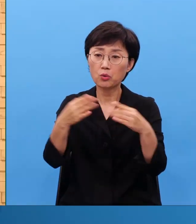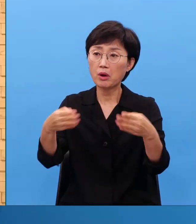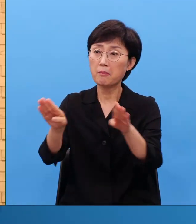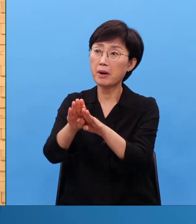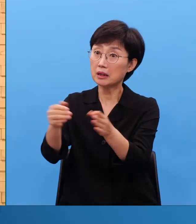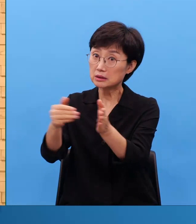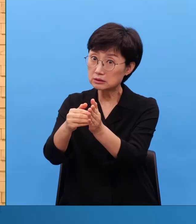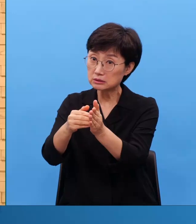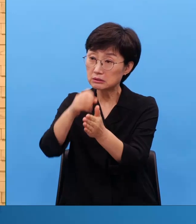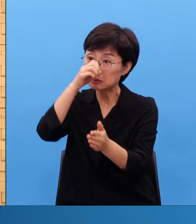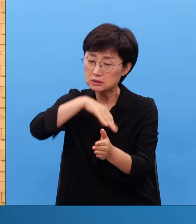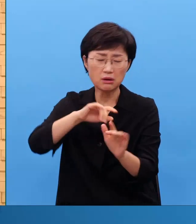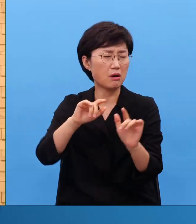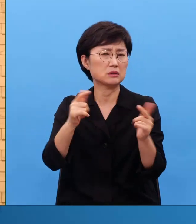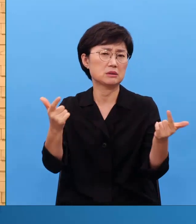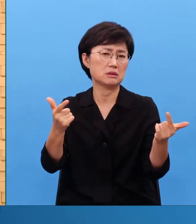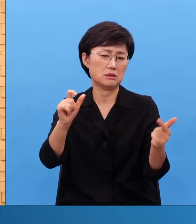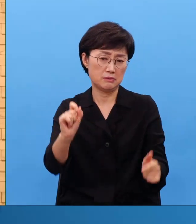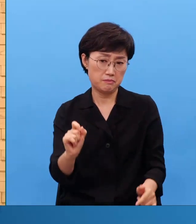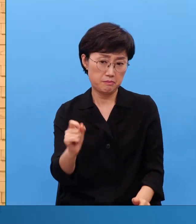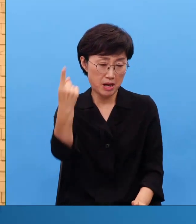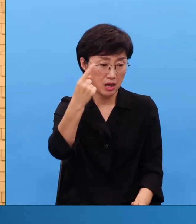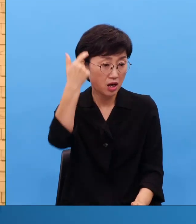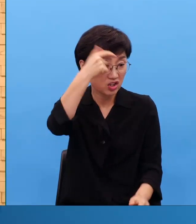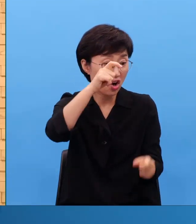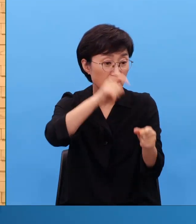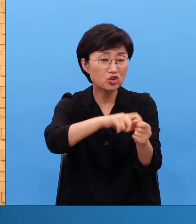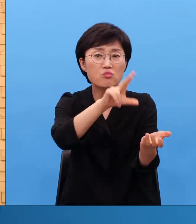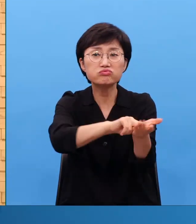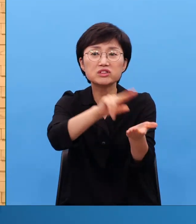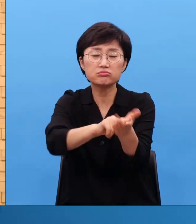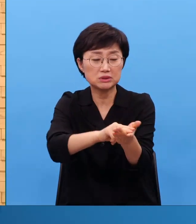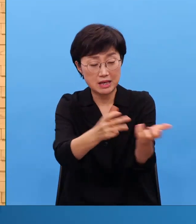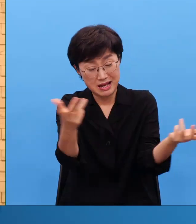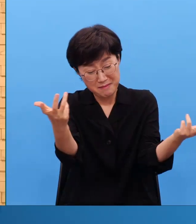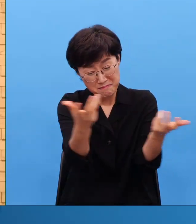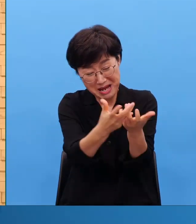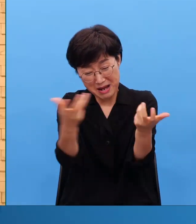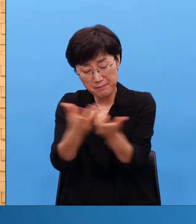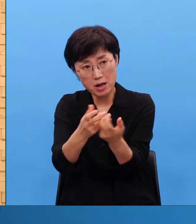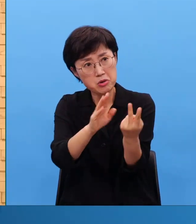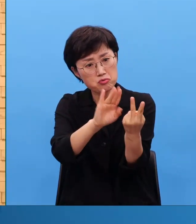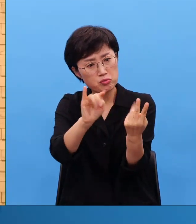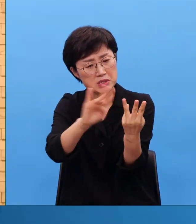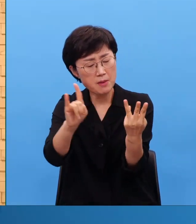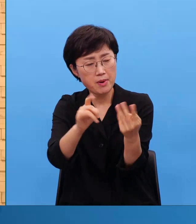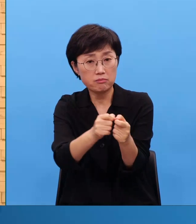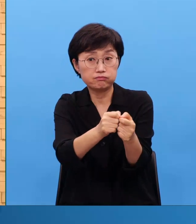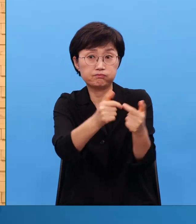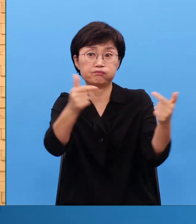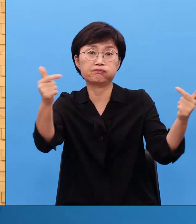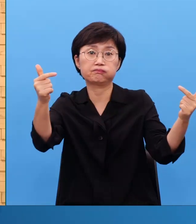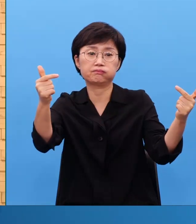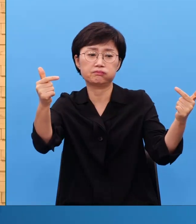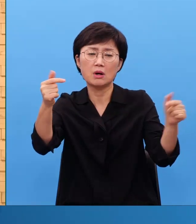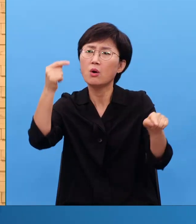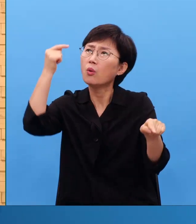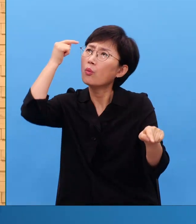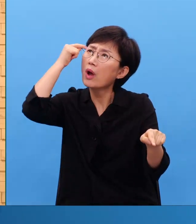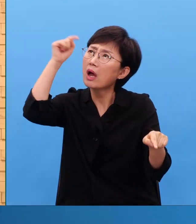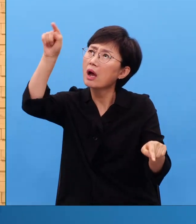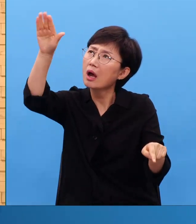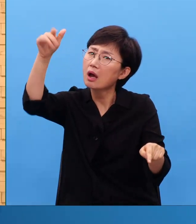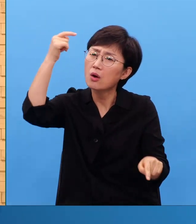늘었어요. And as long as the doors just close and they live a good life, that should be great. But spiritual problems have come 100-fold.